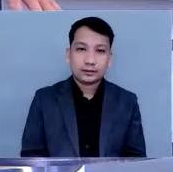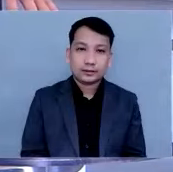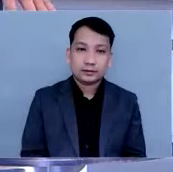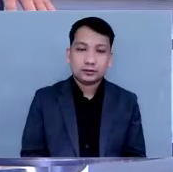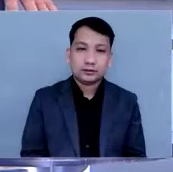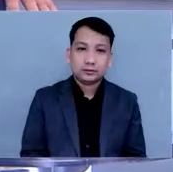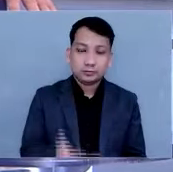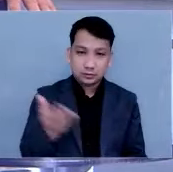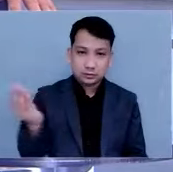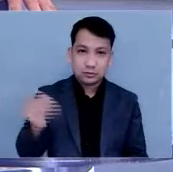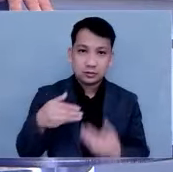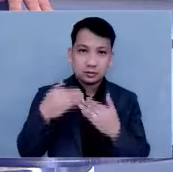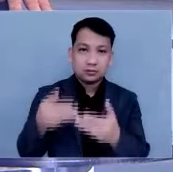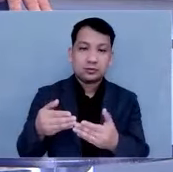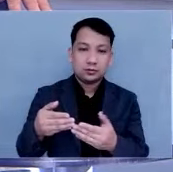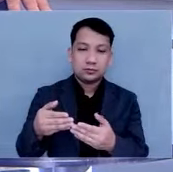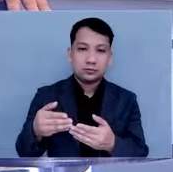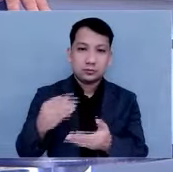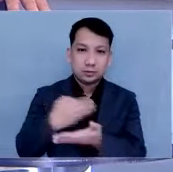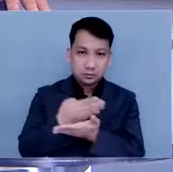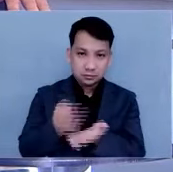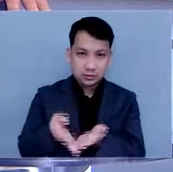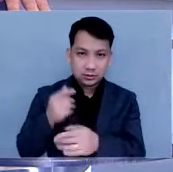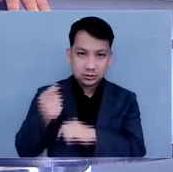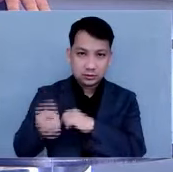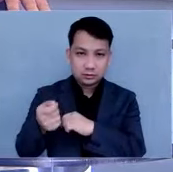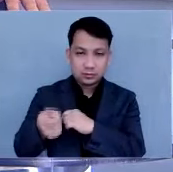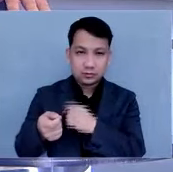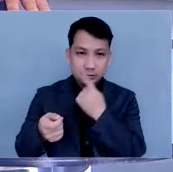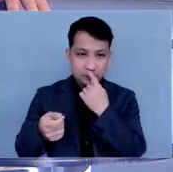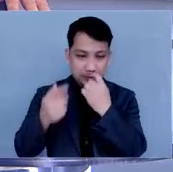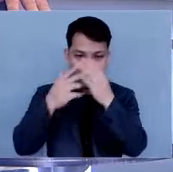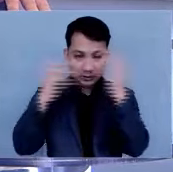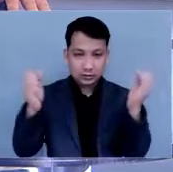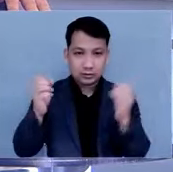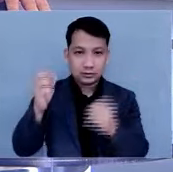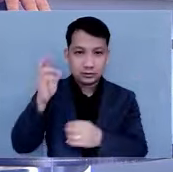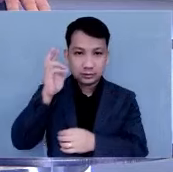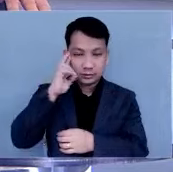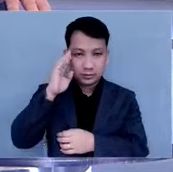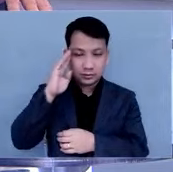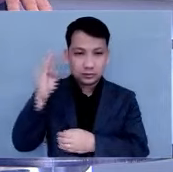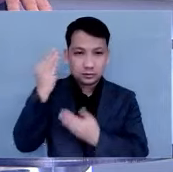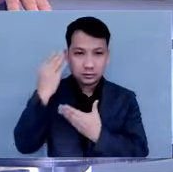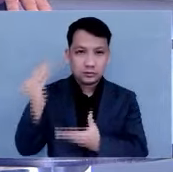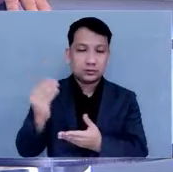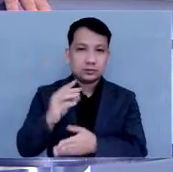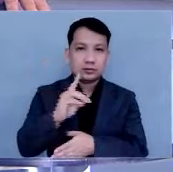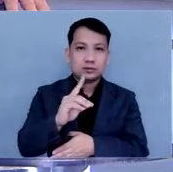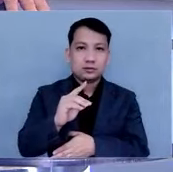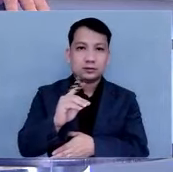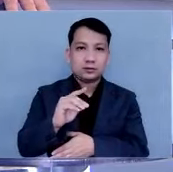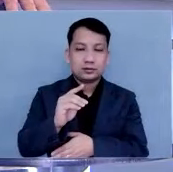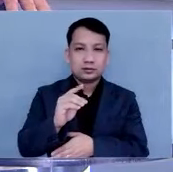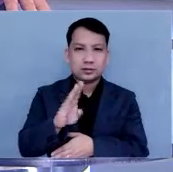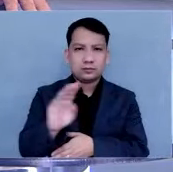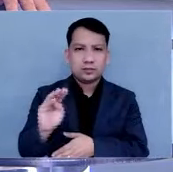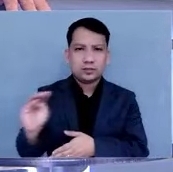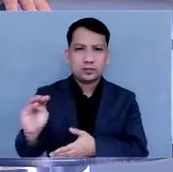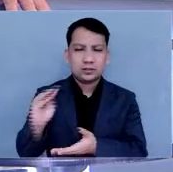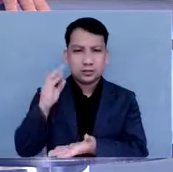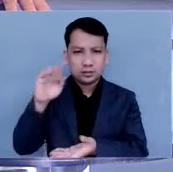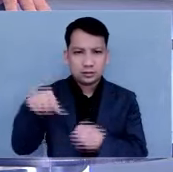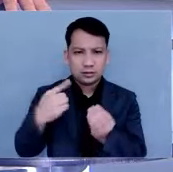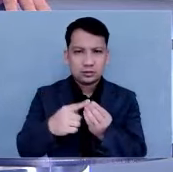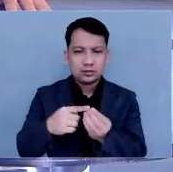sa pagpapatuloy ng mga budget Hearings Nainis na si Senador Ronald Bato Dea Rosa sa Department of Budget and Management dahan sa